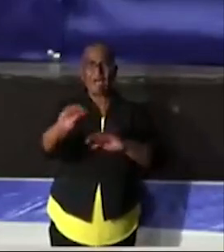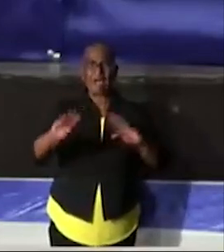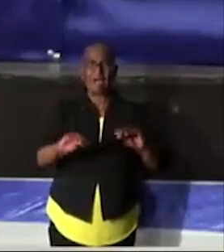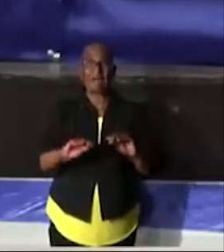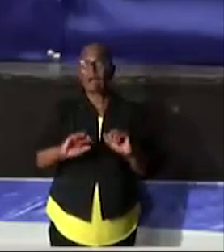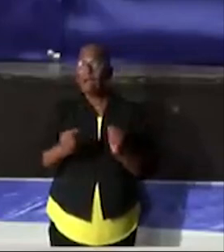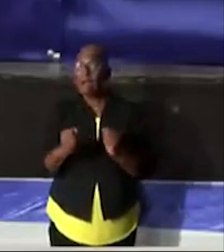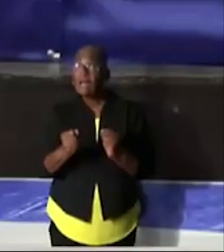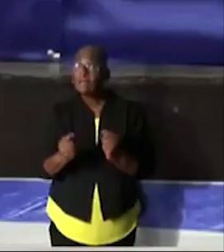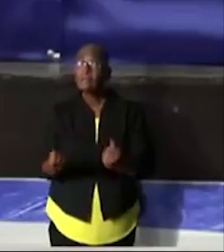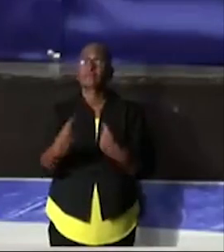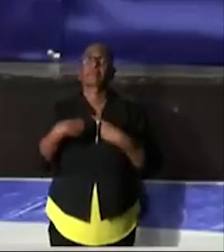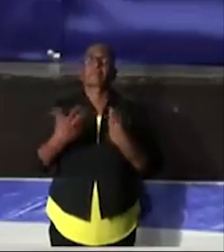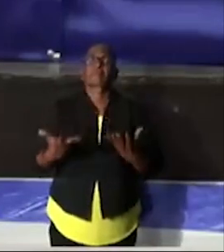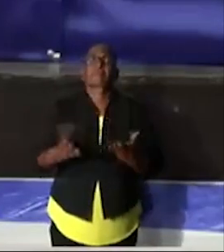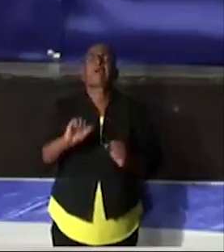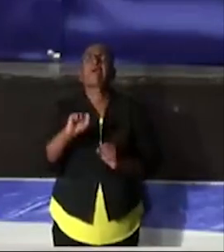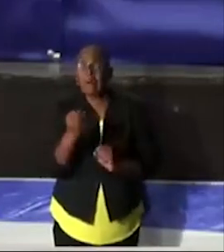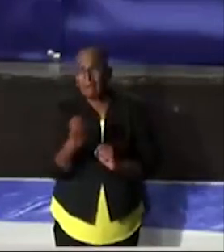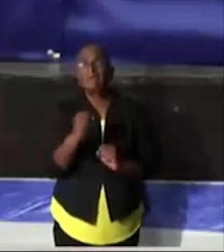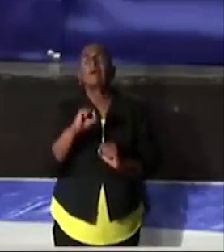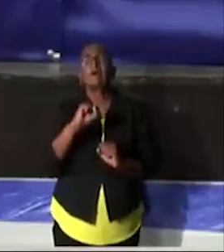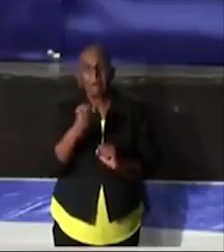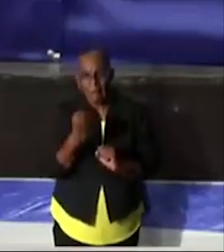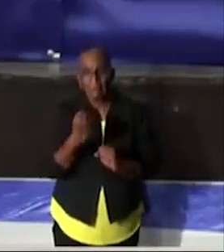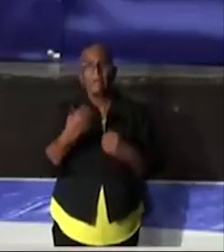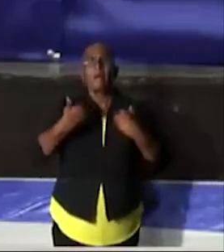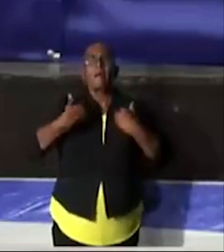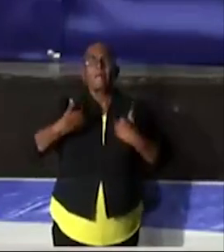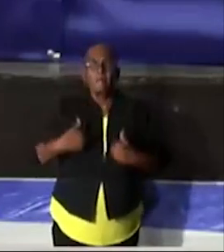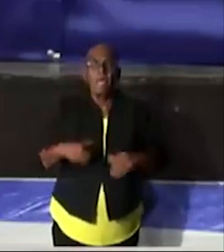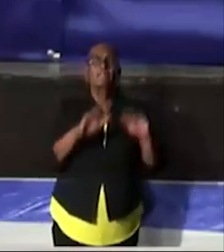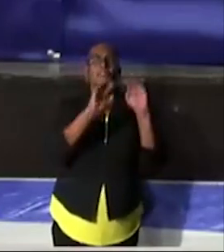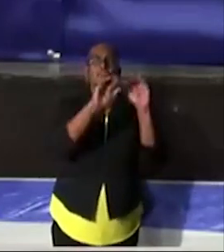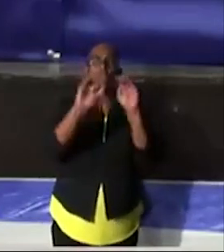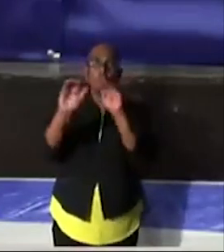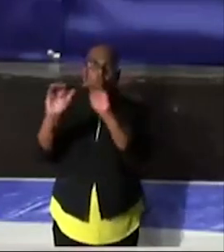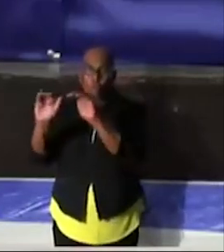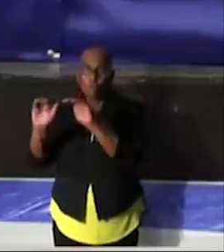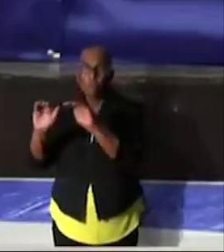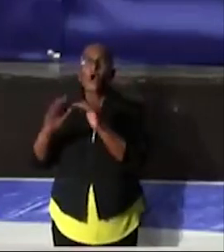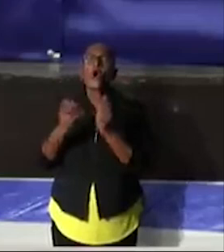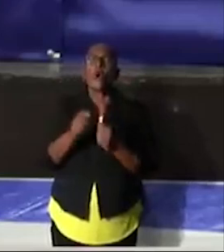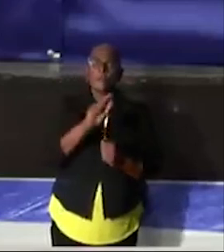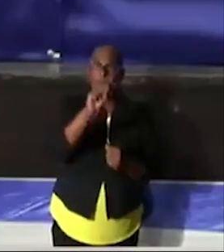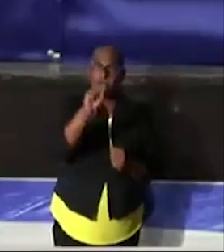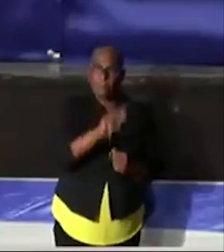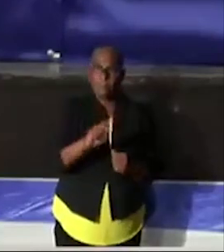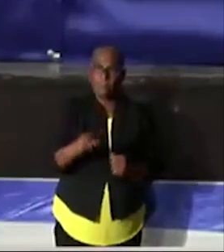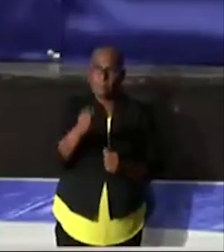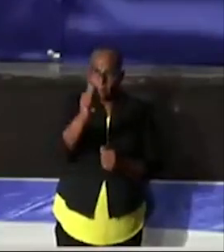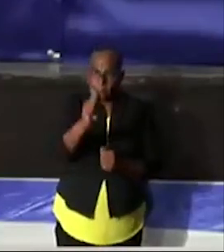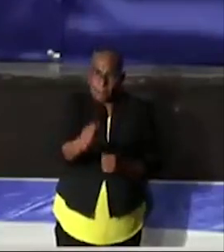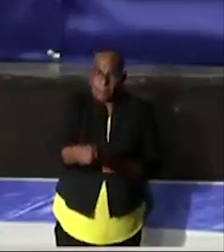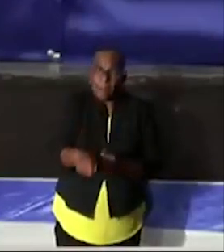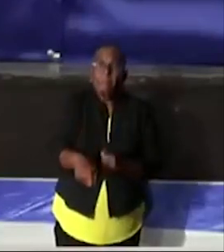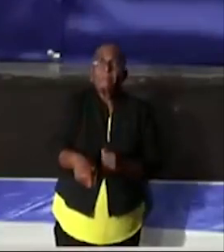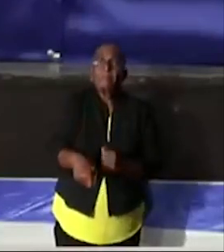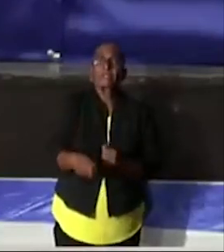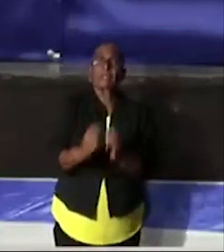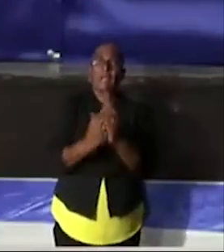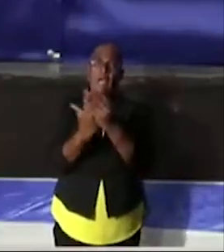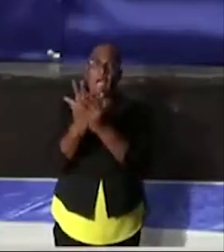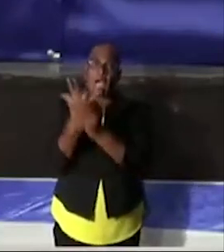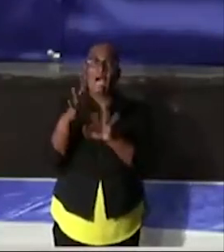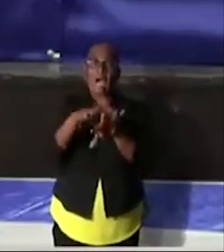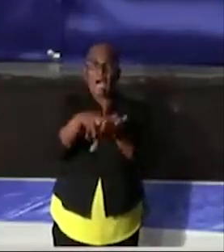plaatsvinden op die manier. Vandaar mijn oproep aan de gemeenschap om bij het gebruik van een pinautomaat een handschoen